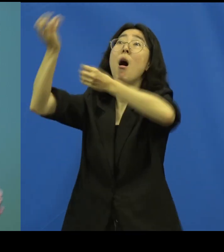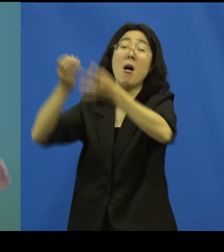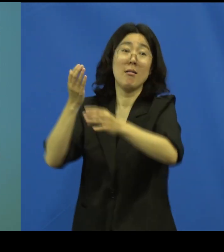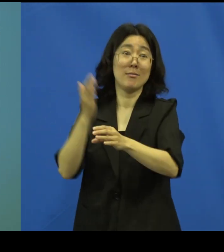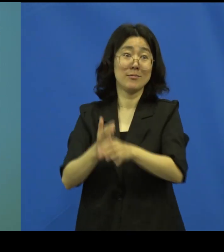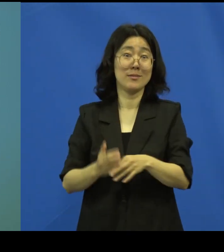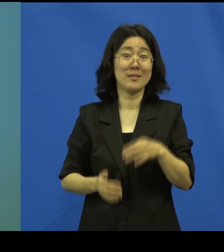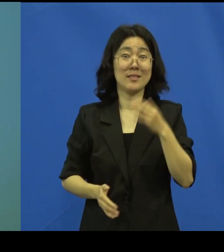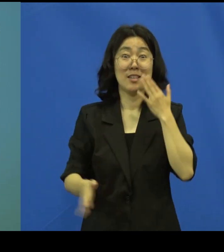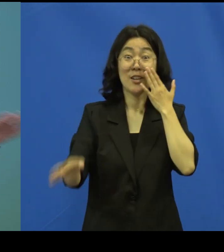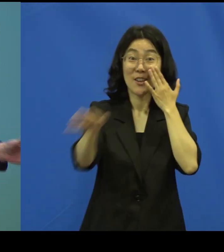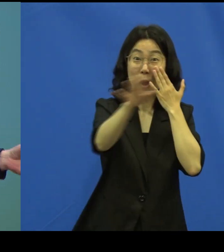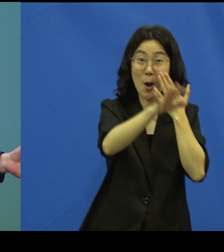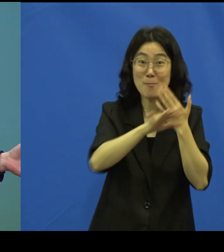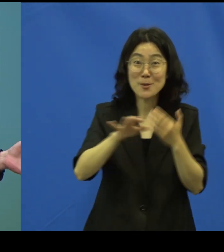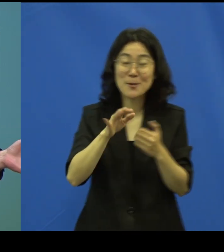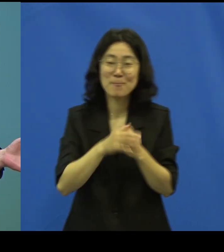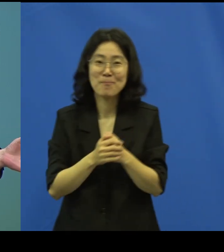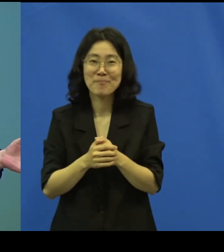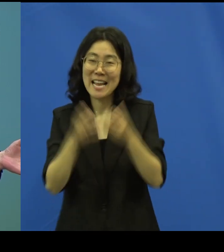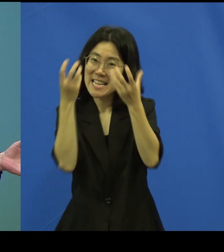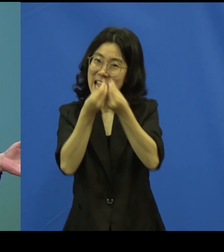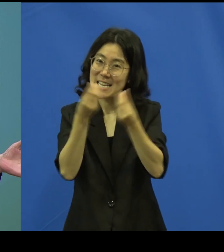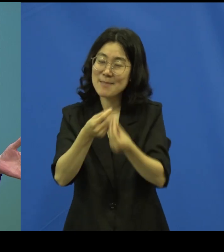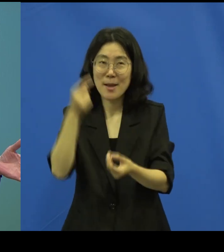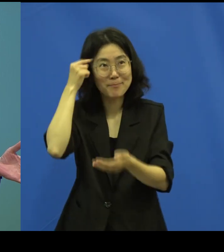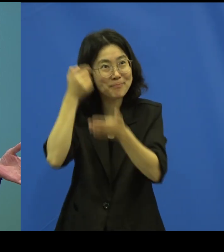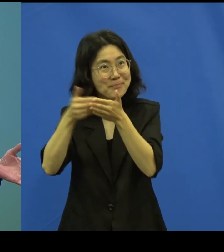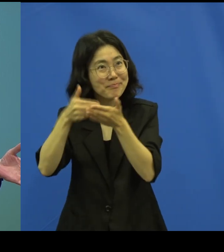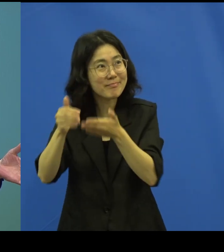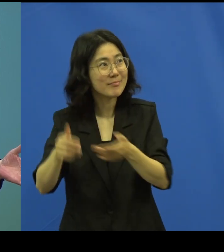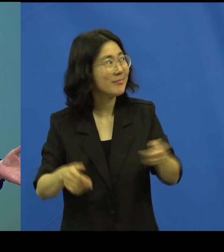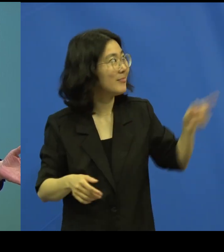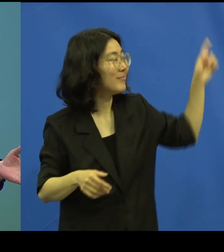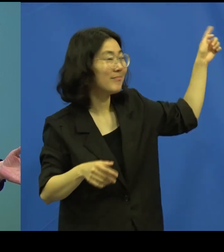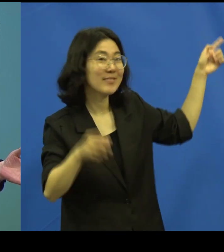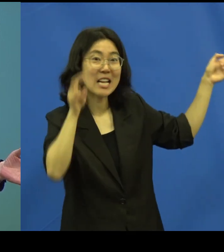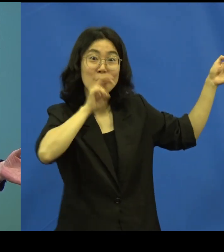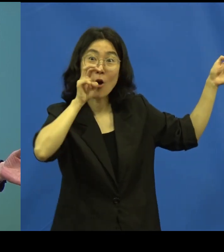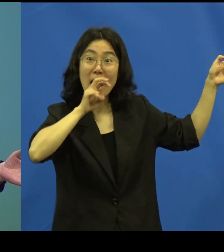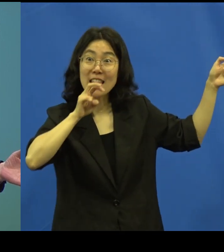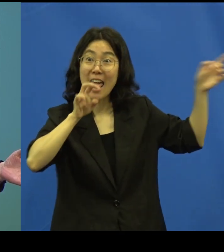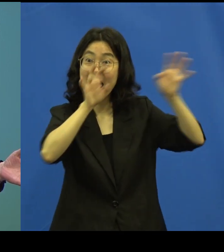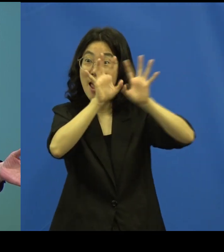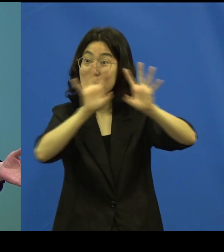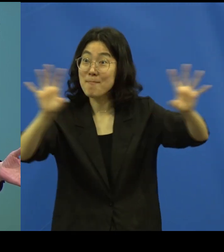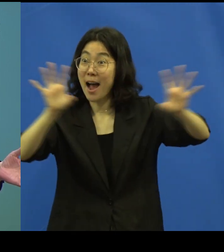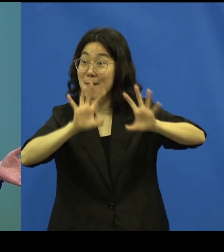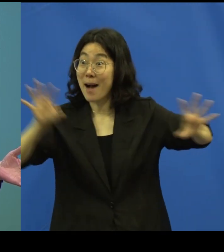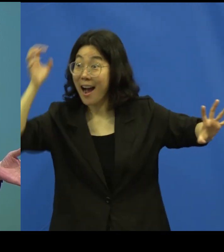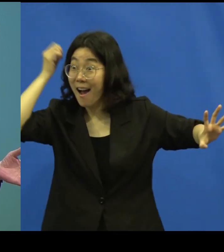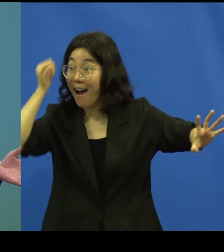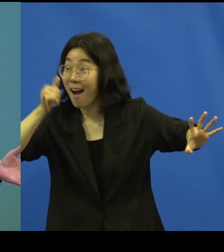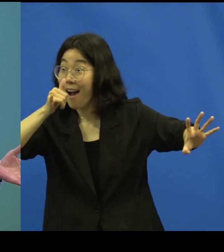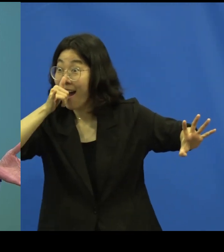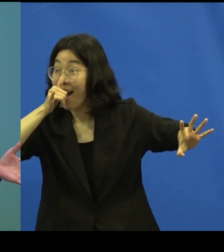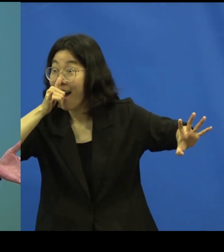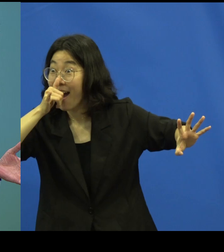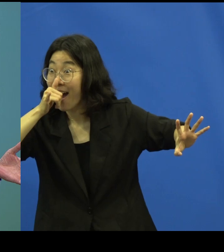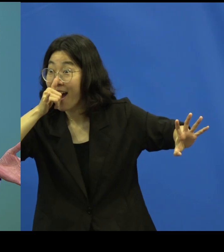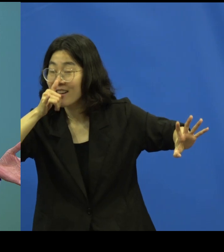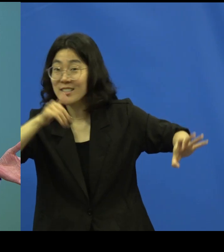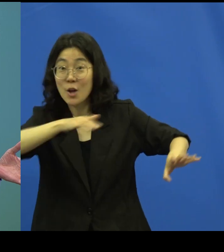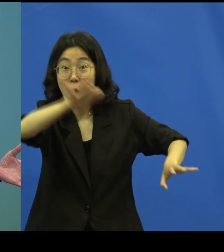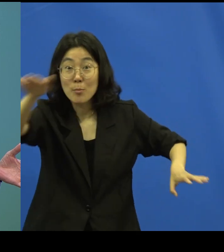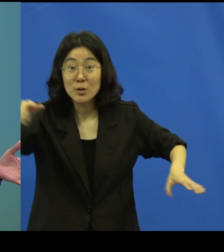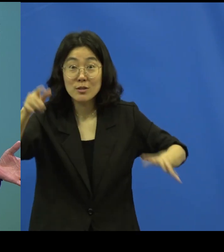50주년 할 때도 뭐 그냥 우리 성가대 연합으로 해가지고 얼마나 멋진, 그죠? 찬양을 하는데, 안 온 분들은 천추에 한이